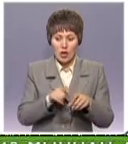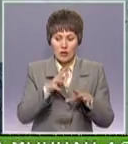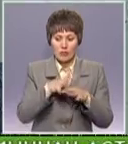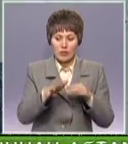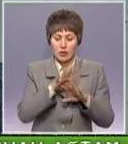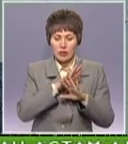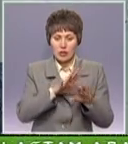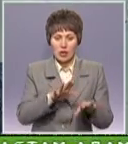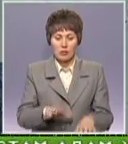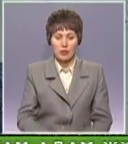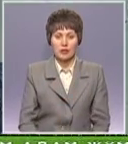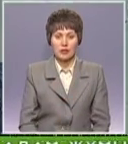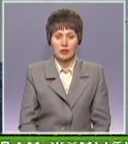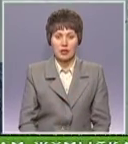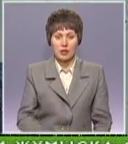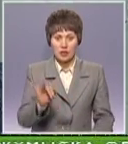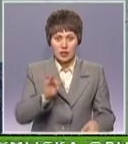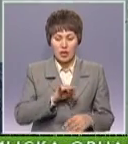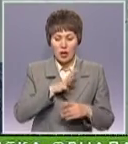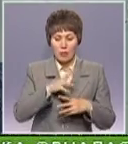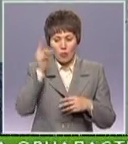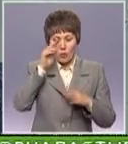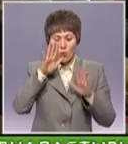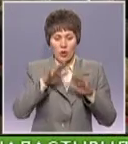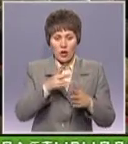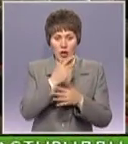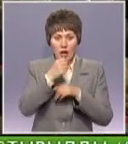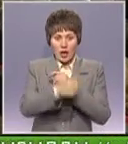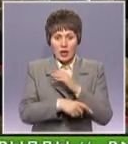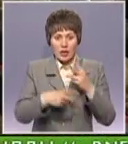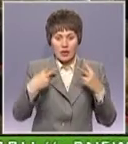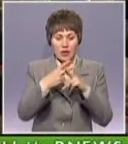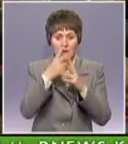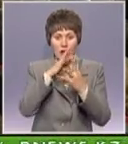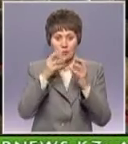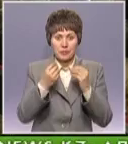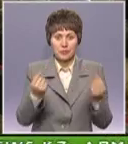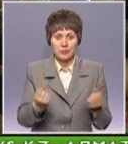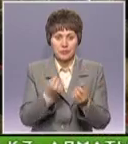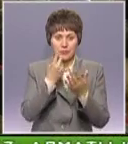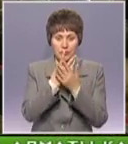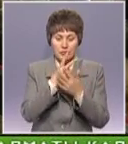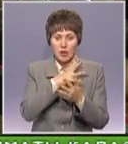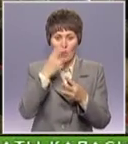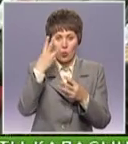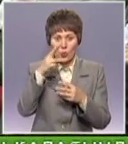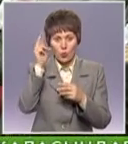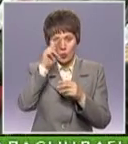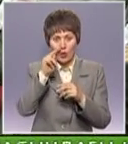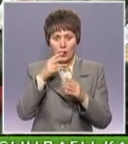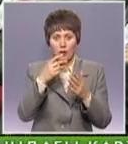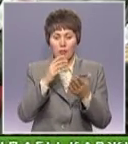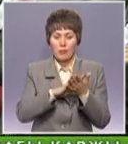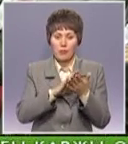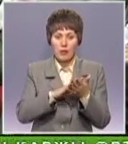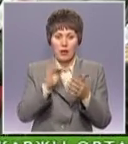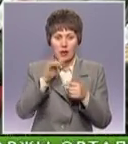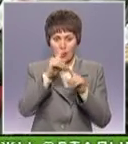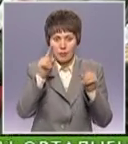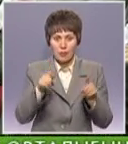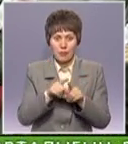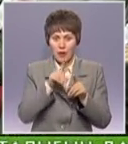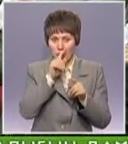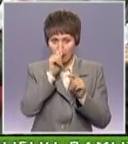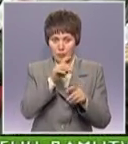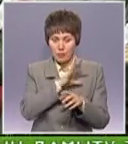шығындалмайды. Салтанатты шарада оқу ордасында материалдық әрі техникалық жағынан қолдау көрсетіп келген 30 түлек мақтау қағаздарымен марапатталды.